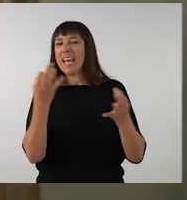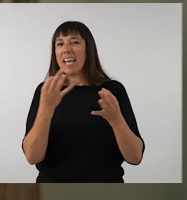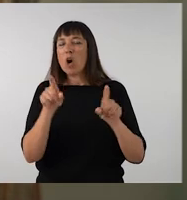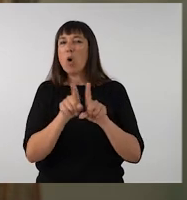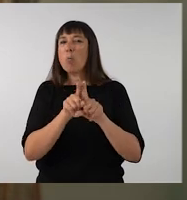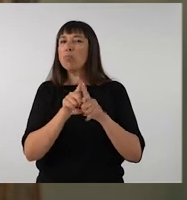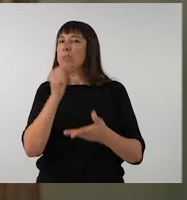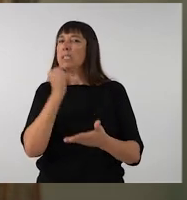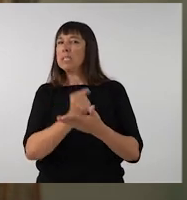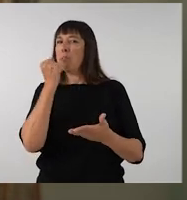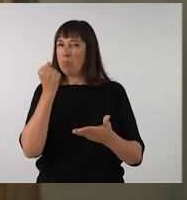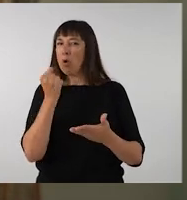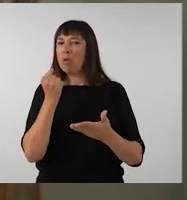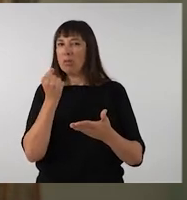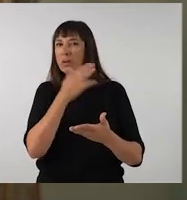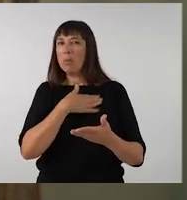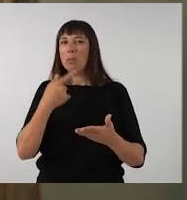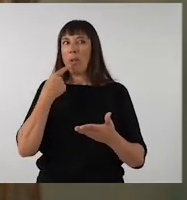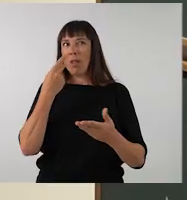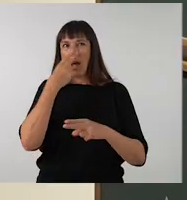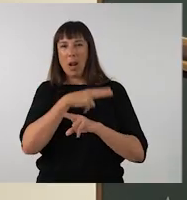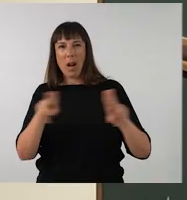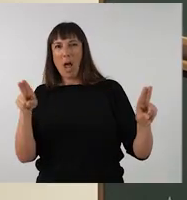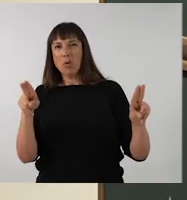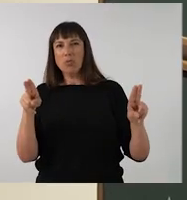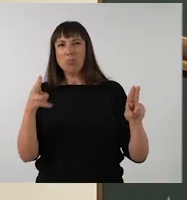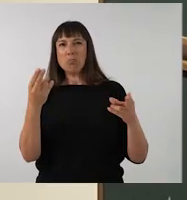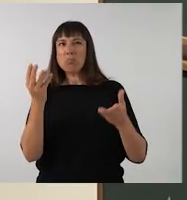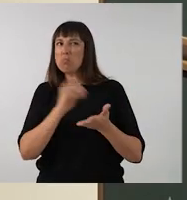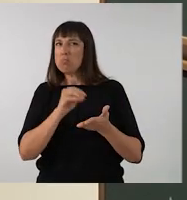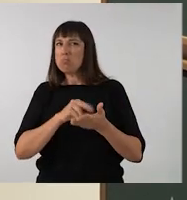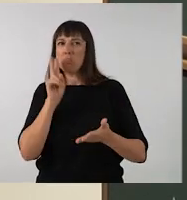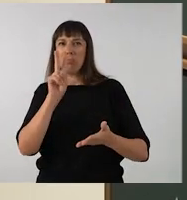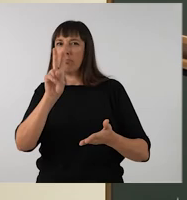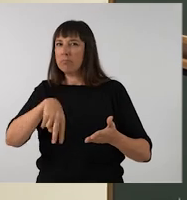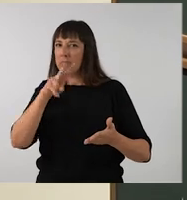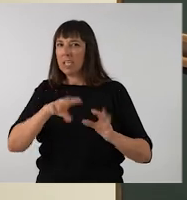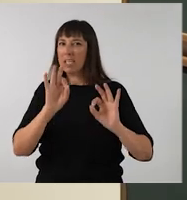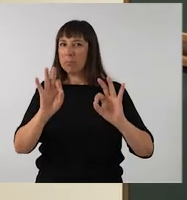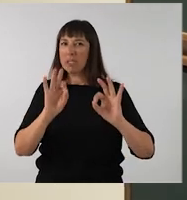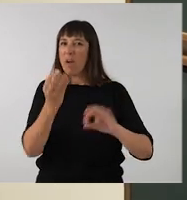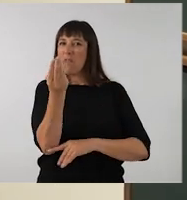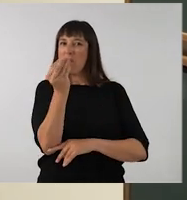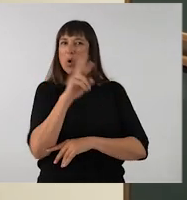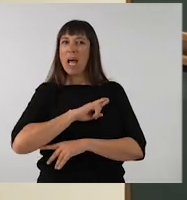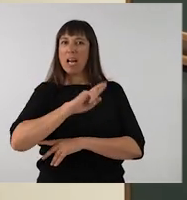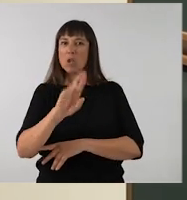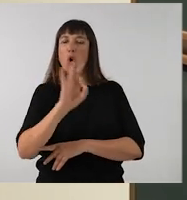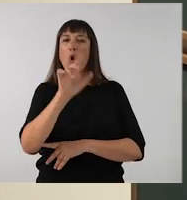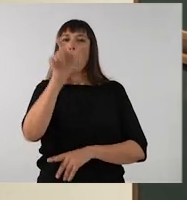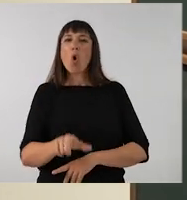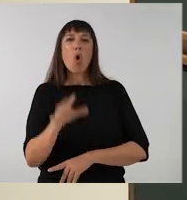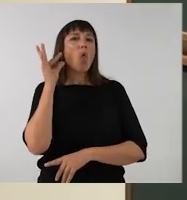m'interessa d'aquesta imatge que és un element iconogràfic que ens sembla estrany, que no tenim molt present, no? El